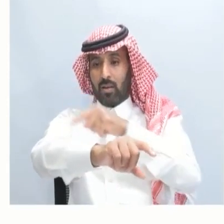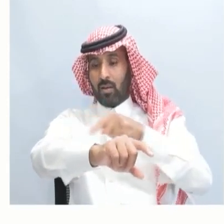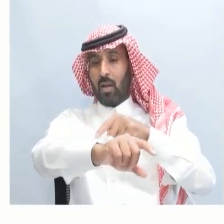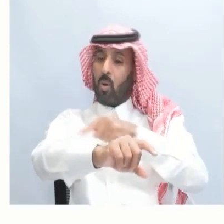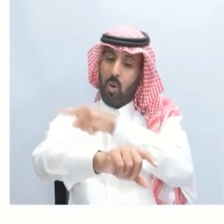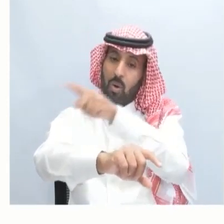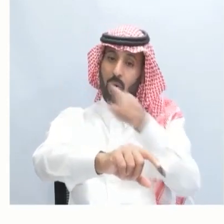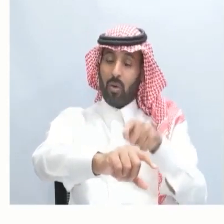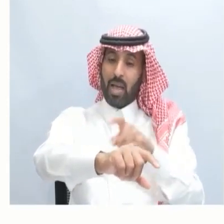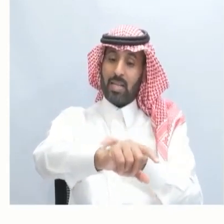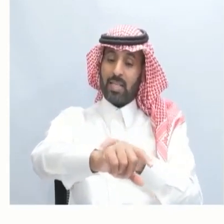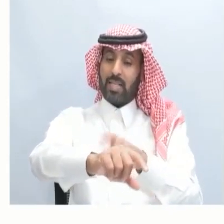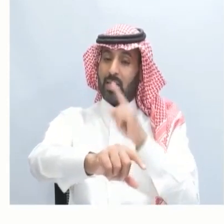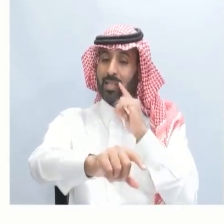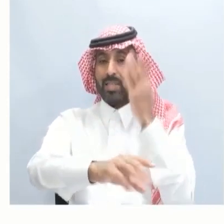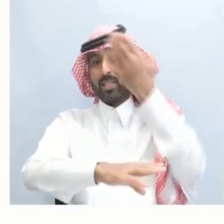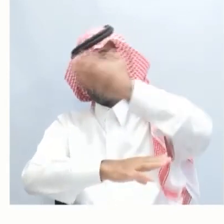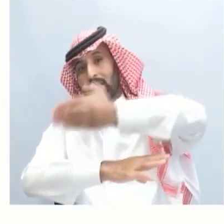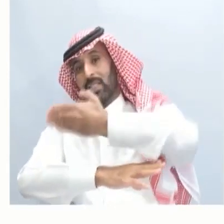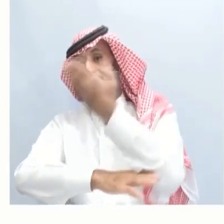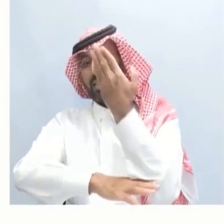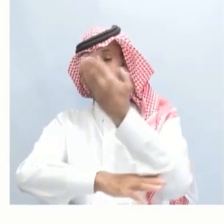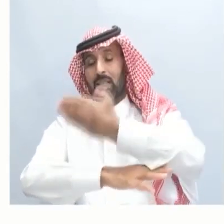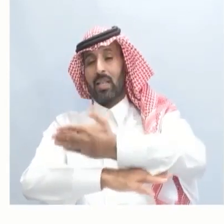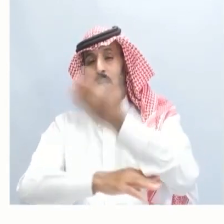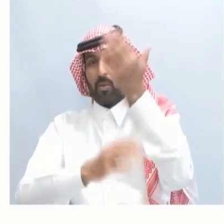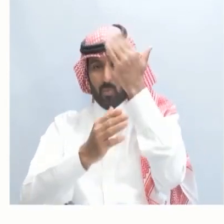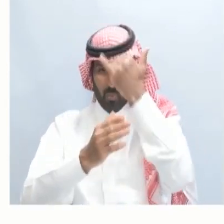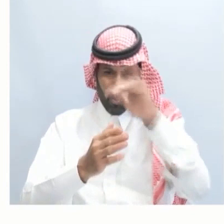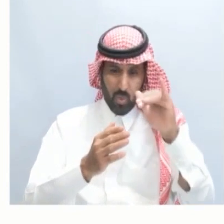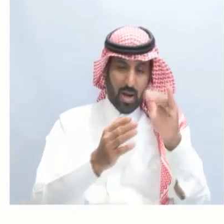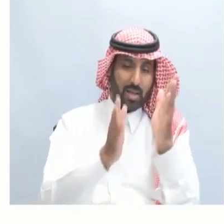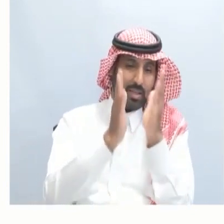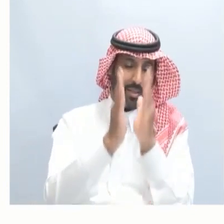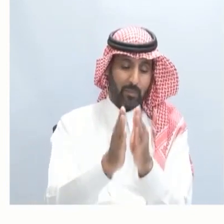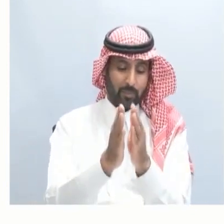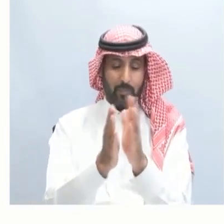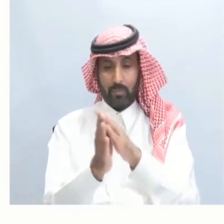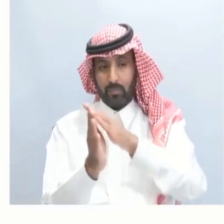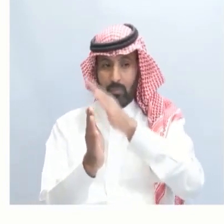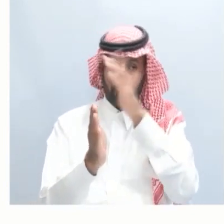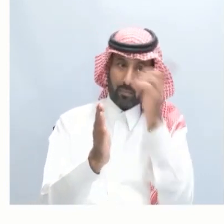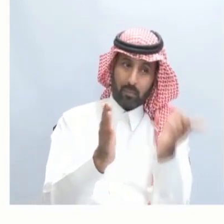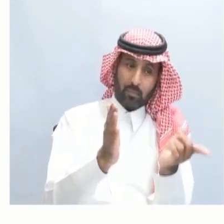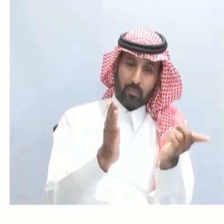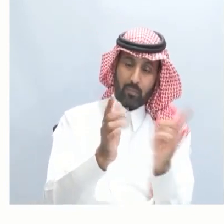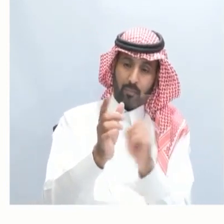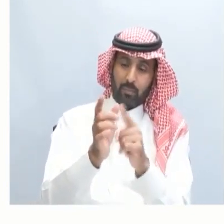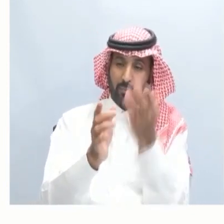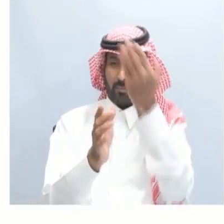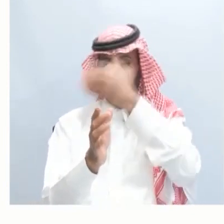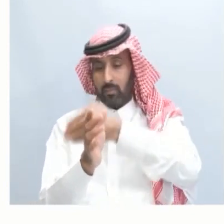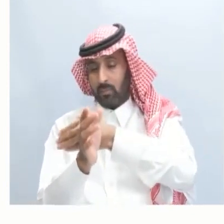وعكس لان المسطره كانت معلقه من منتصفها كانت الجهه اليمنى تدور بهذا الاتجاه وكانت الجهه